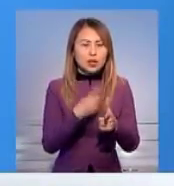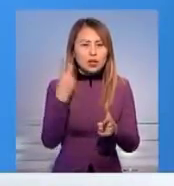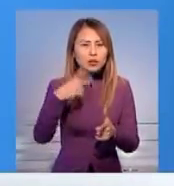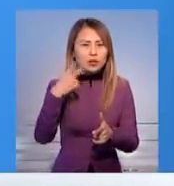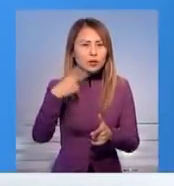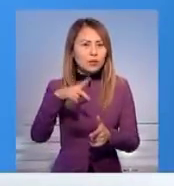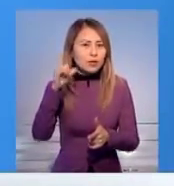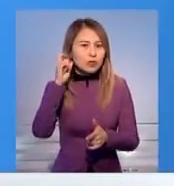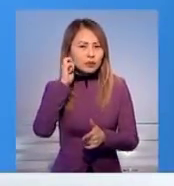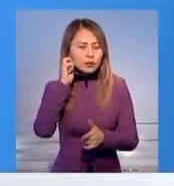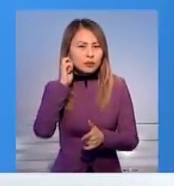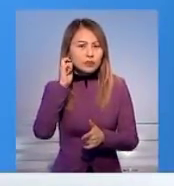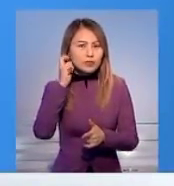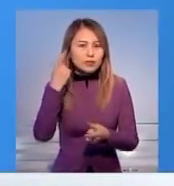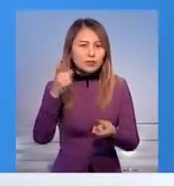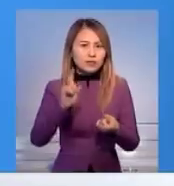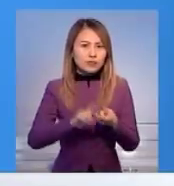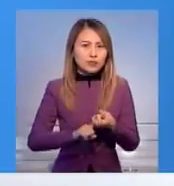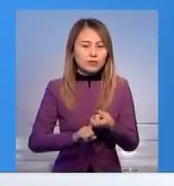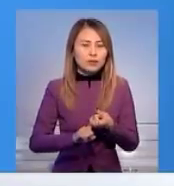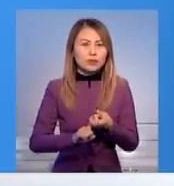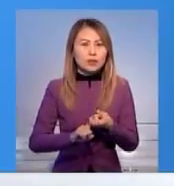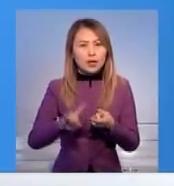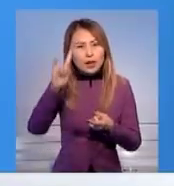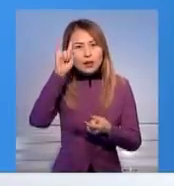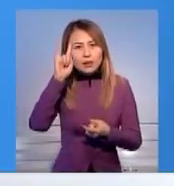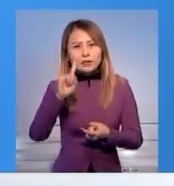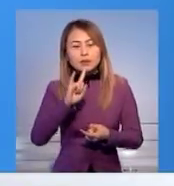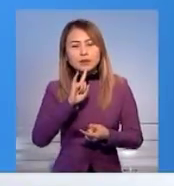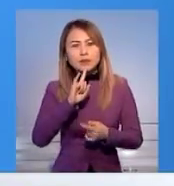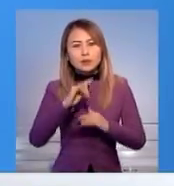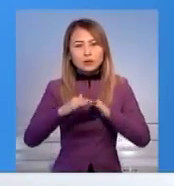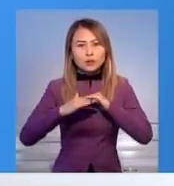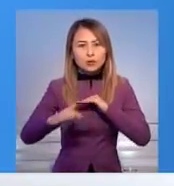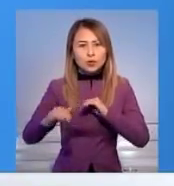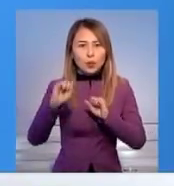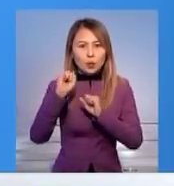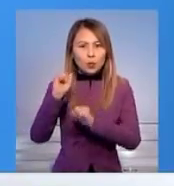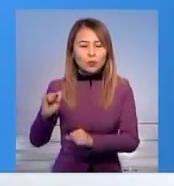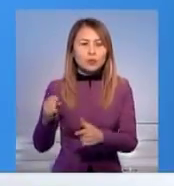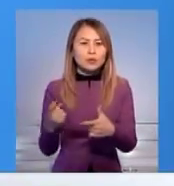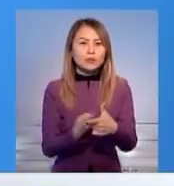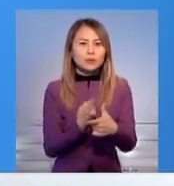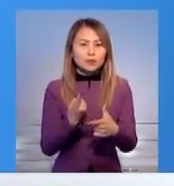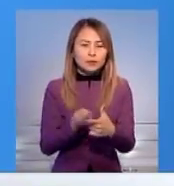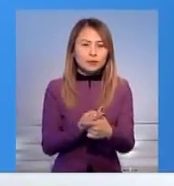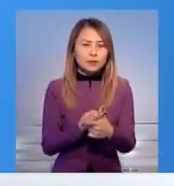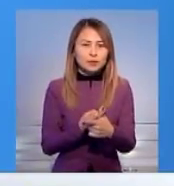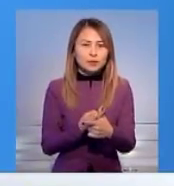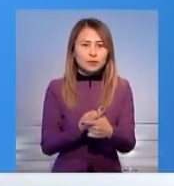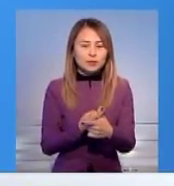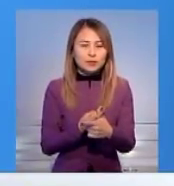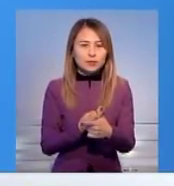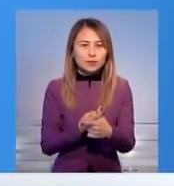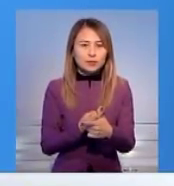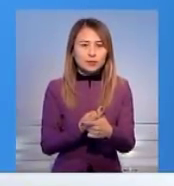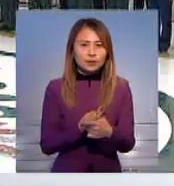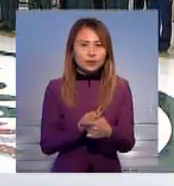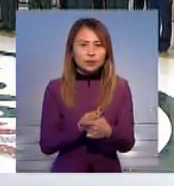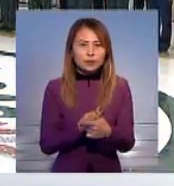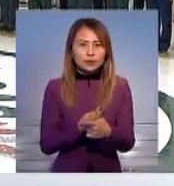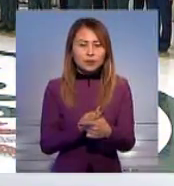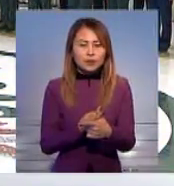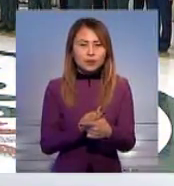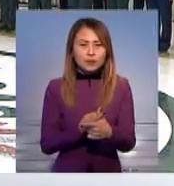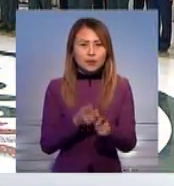жылдық мерекесіне тура келіп отыр. Қазақта елді қорғау ердің ісі, ерді қолдау